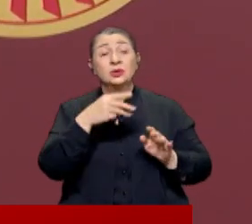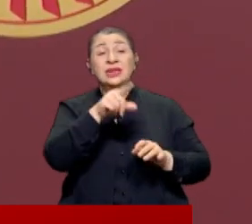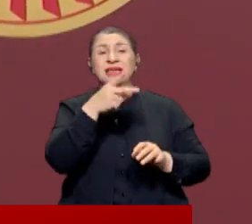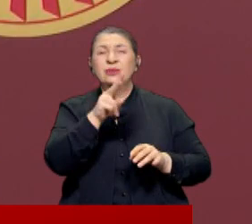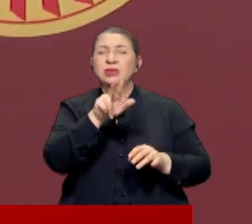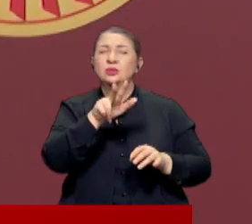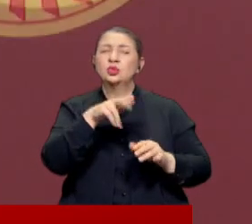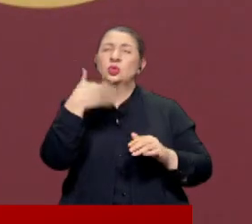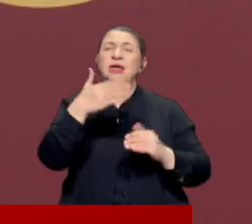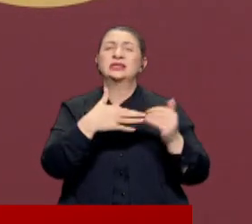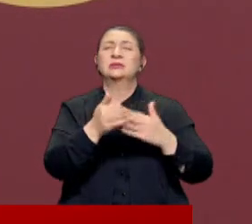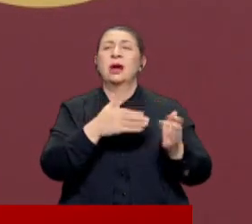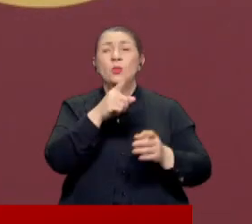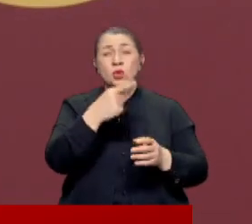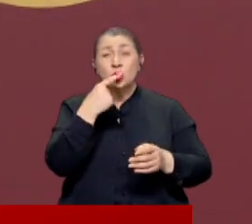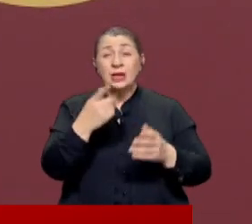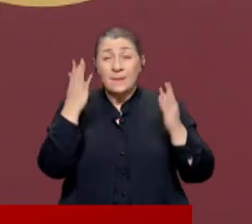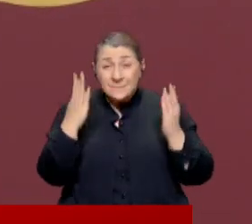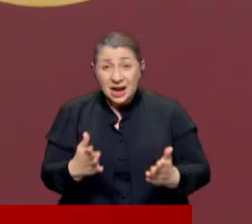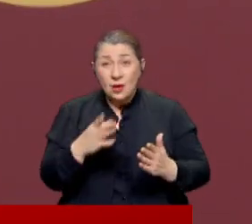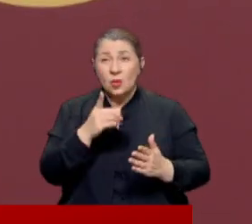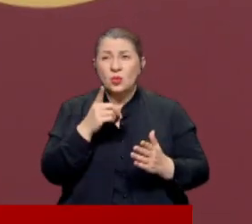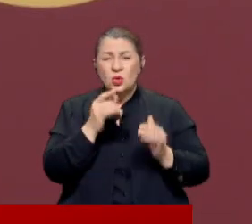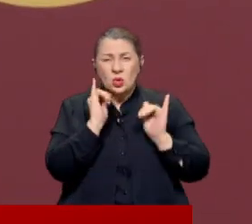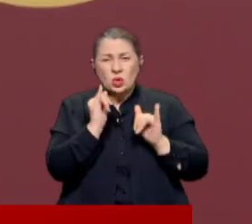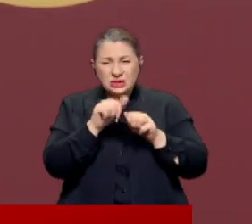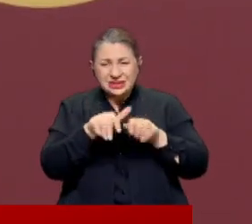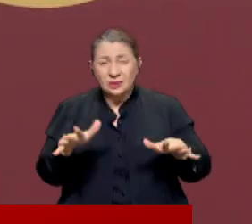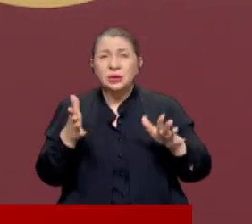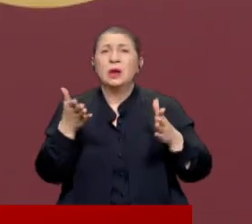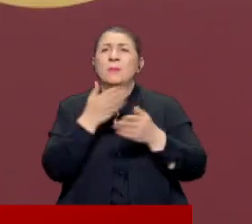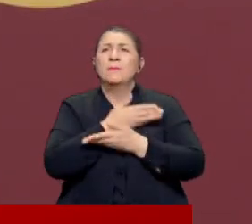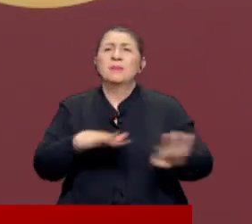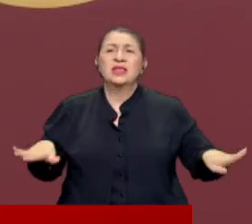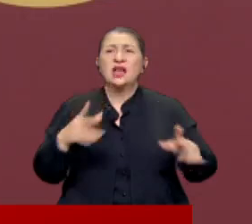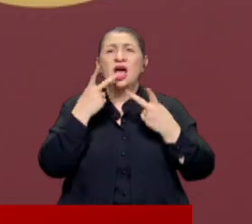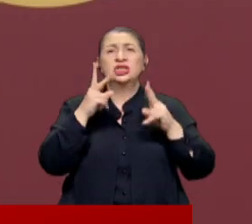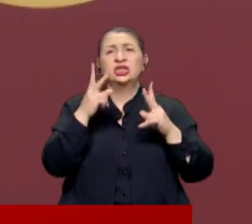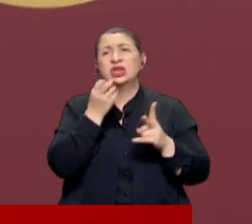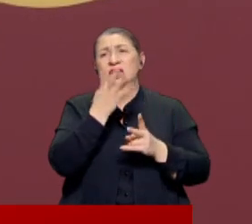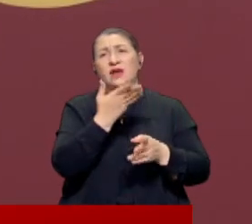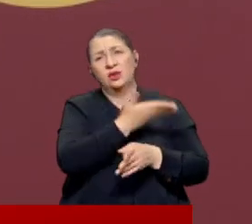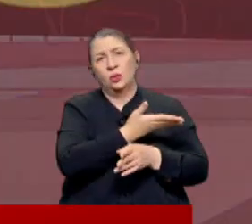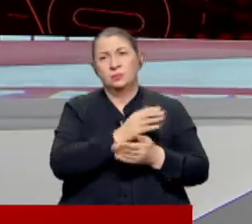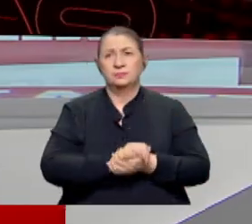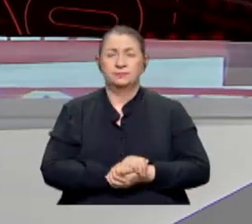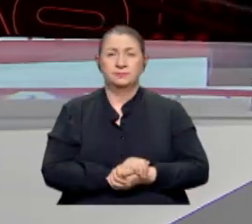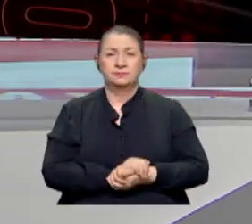Sen 2020 sonrasına karışma bu söylediği bile bu ucu ve sistemin çöktüğünü açık bir itirafta